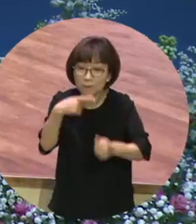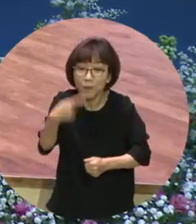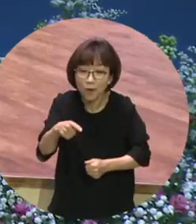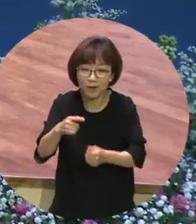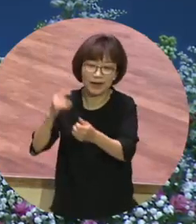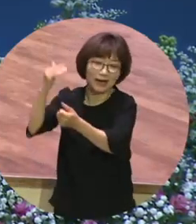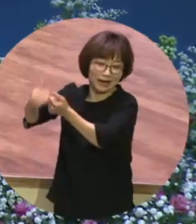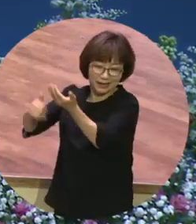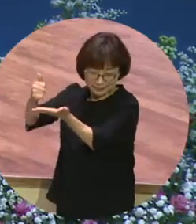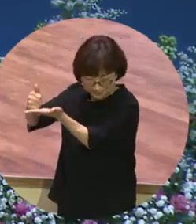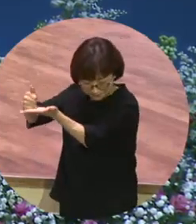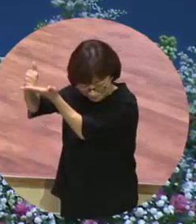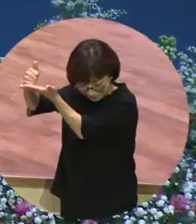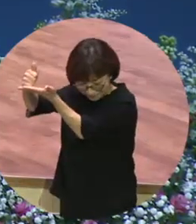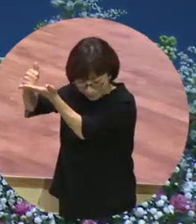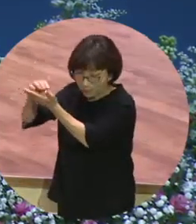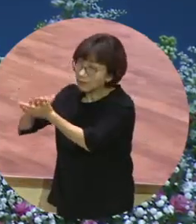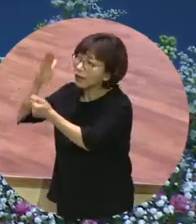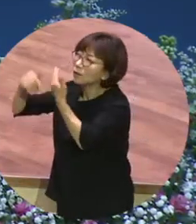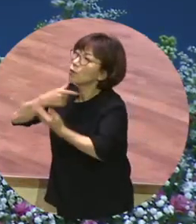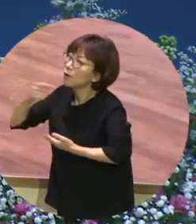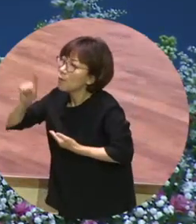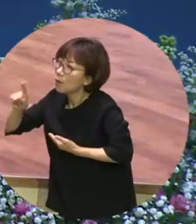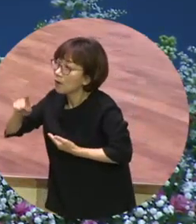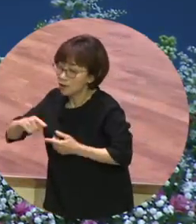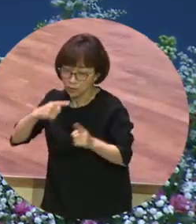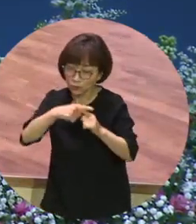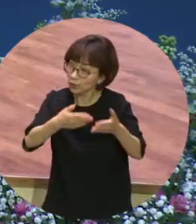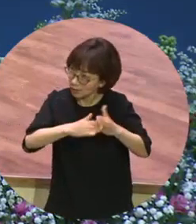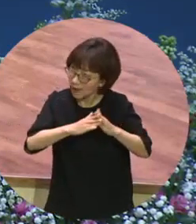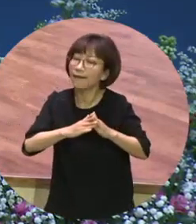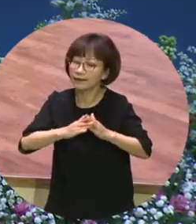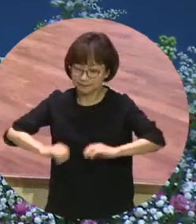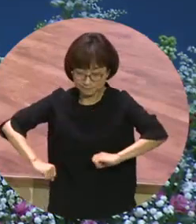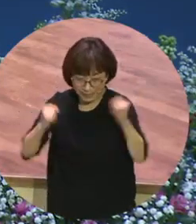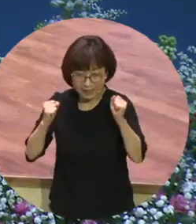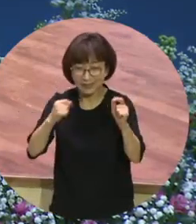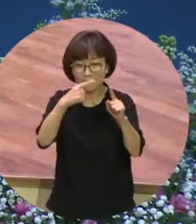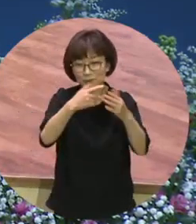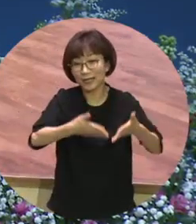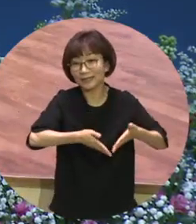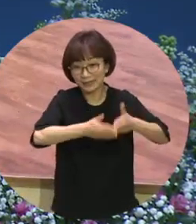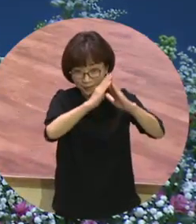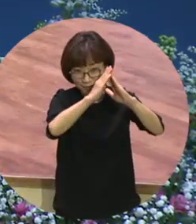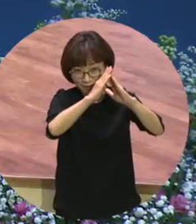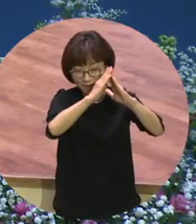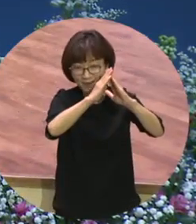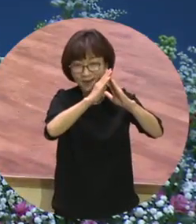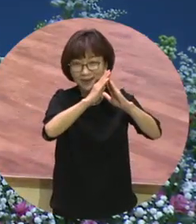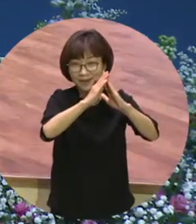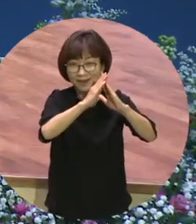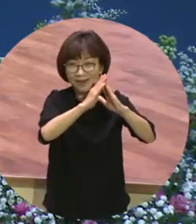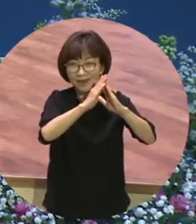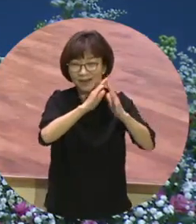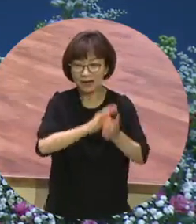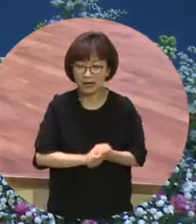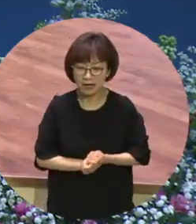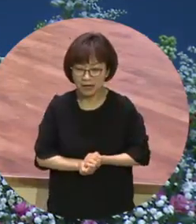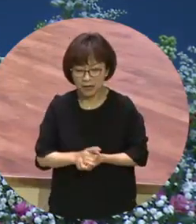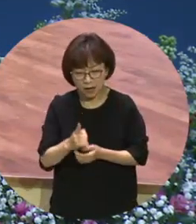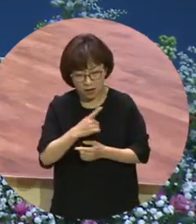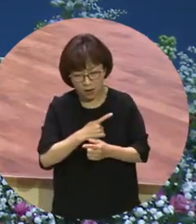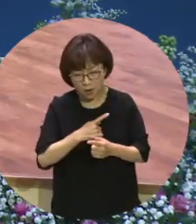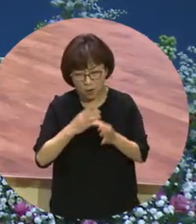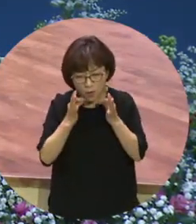하나님 원하는 본당을 위해서 정말로 최선을 다해서 심지어 집을